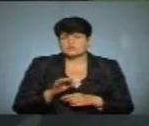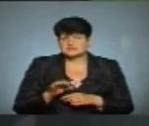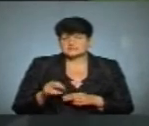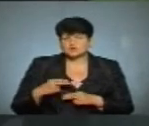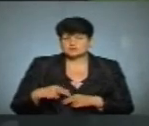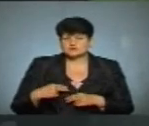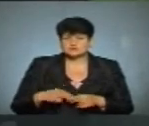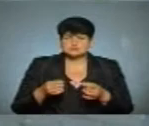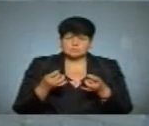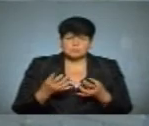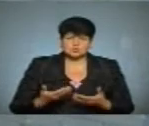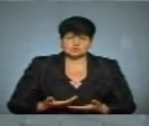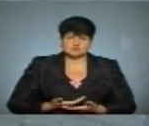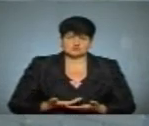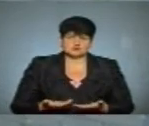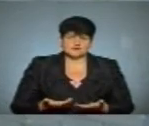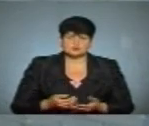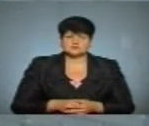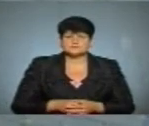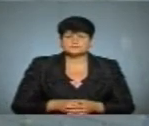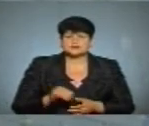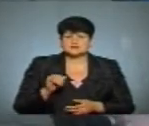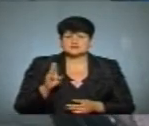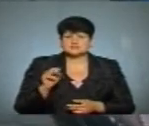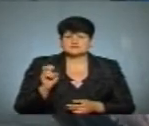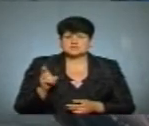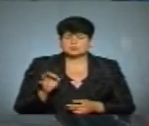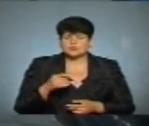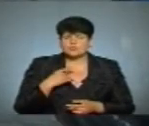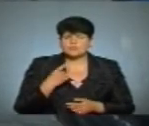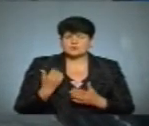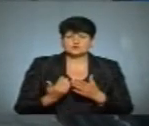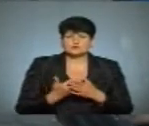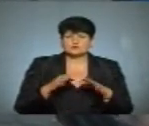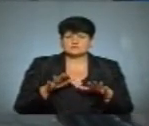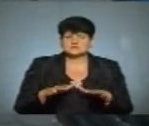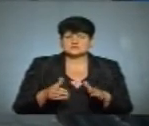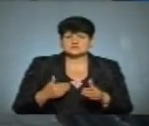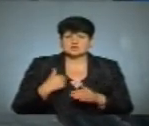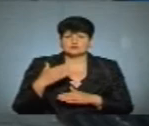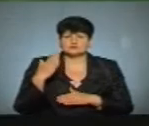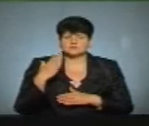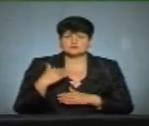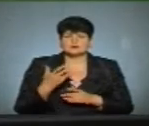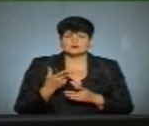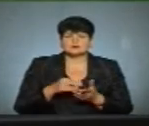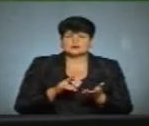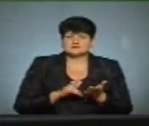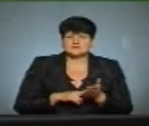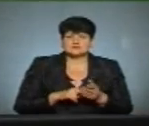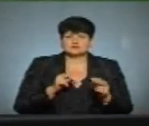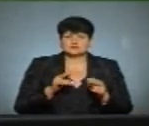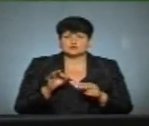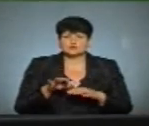чи просто проживають. Ірина Шевченко каже, нове місце для голосування реєструватиме за свідоцтвом про шлюб.